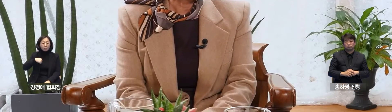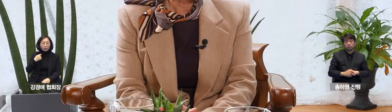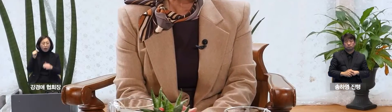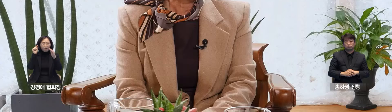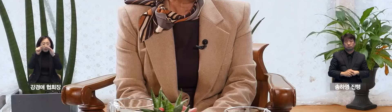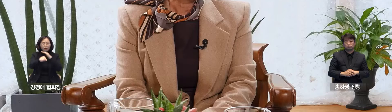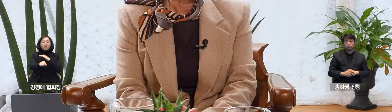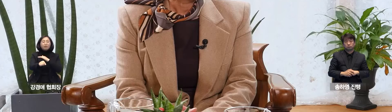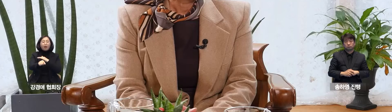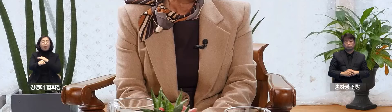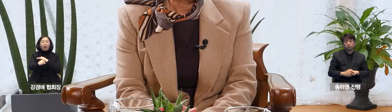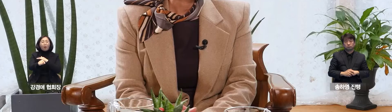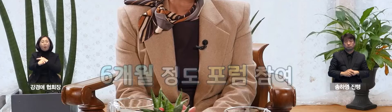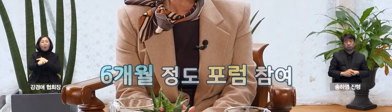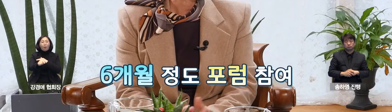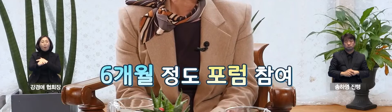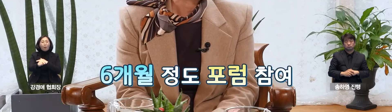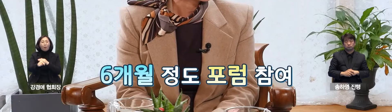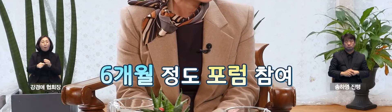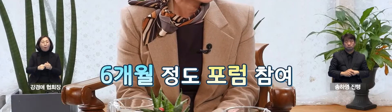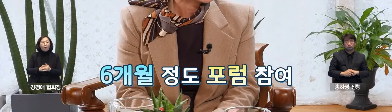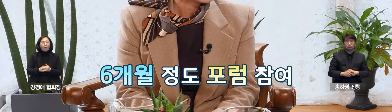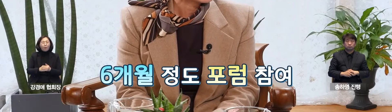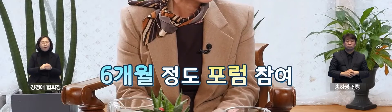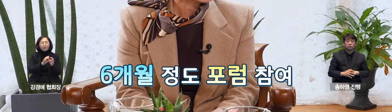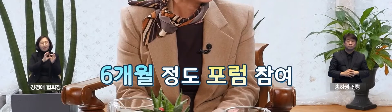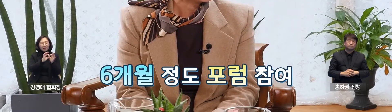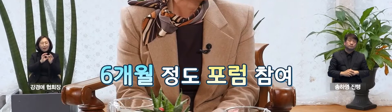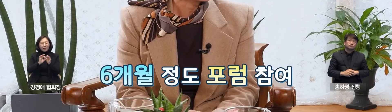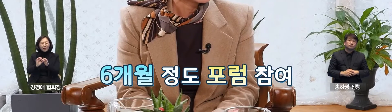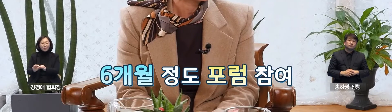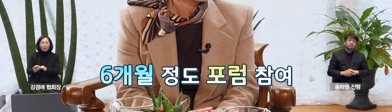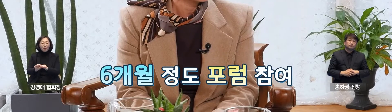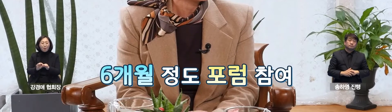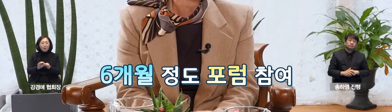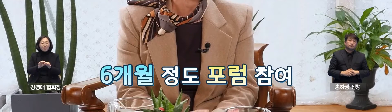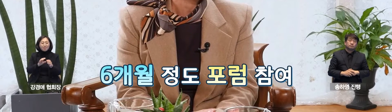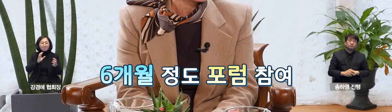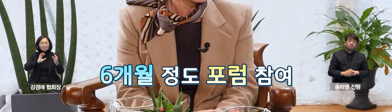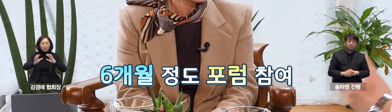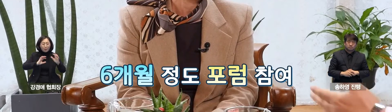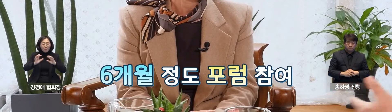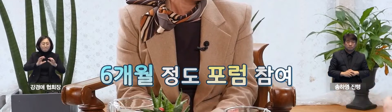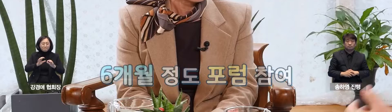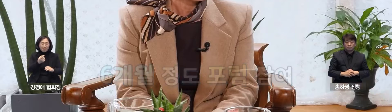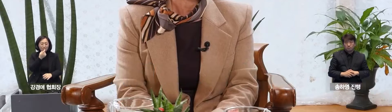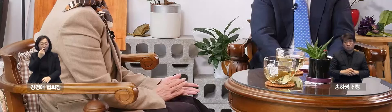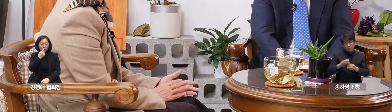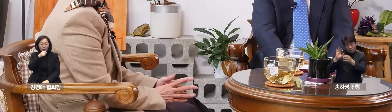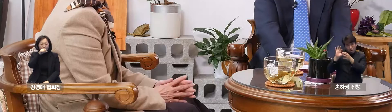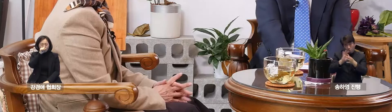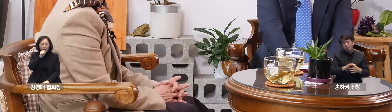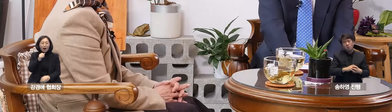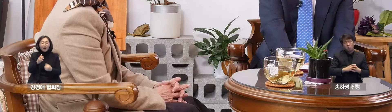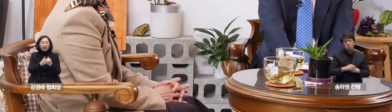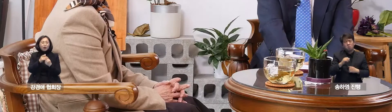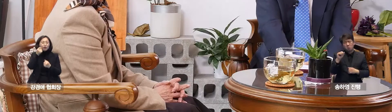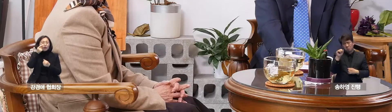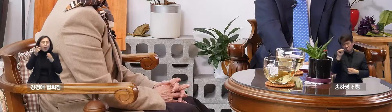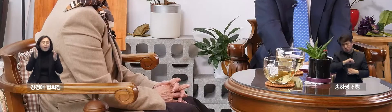혼자 거의 반년, 6개월 정도를 거의 혼자 가면서 그 포럼 때문에 사실 나가기